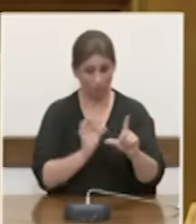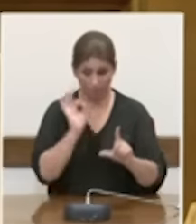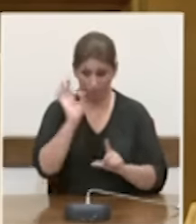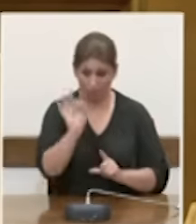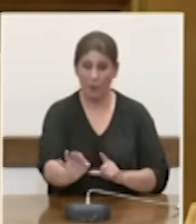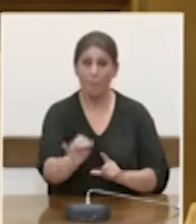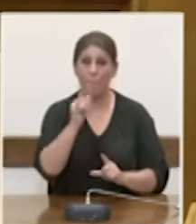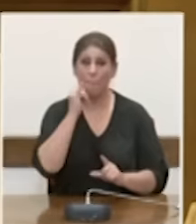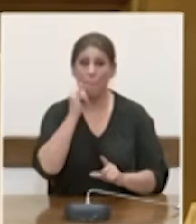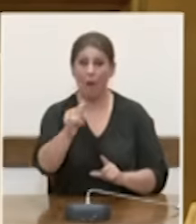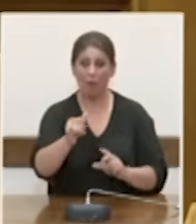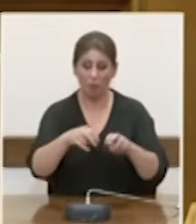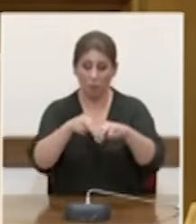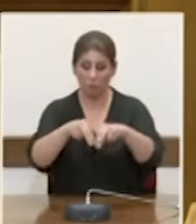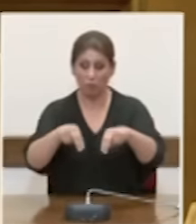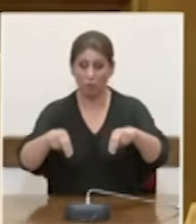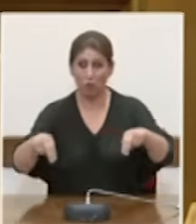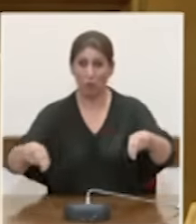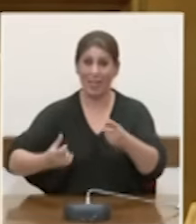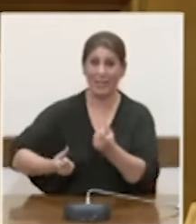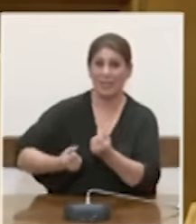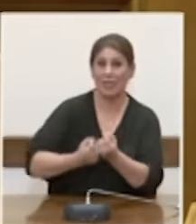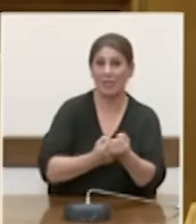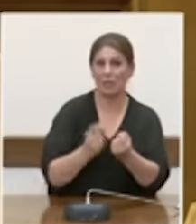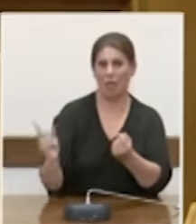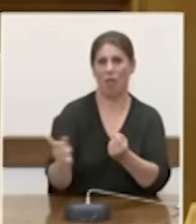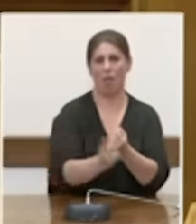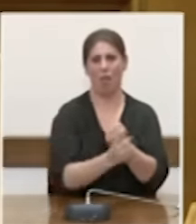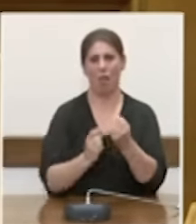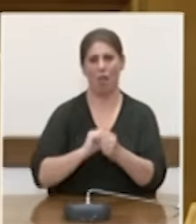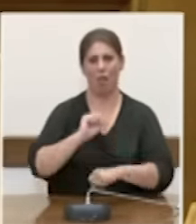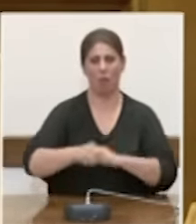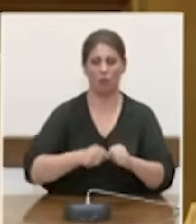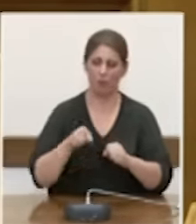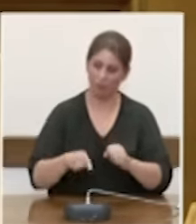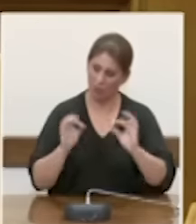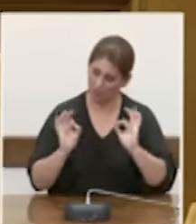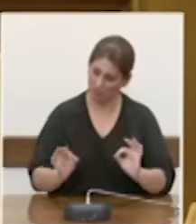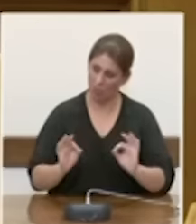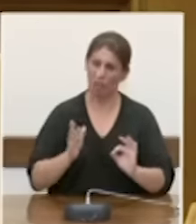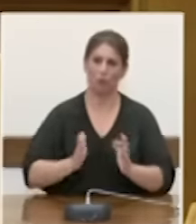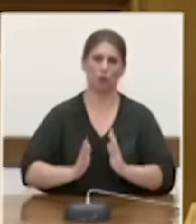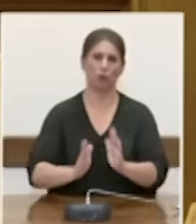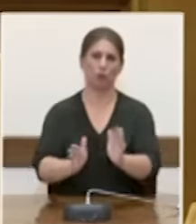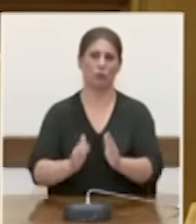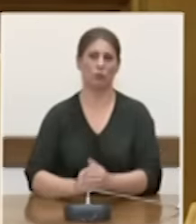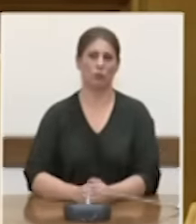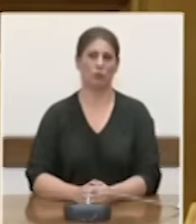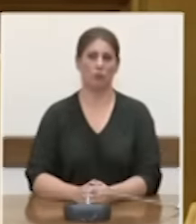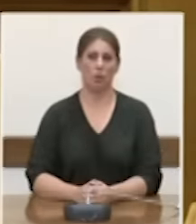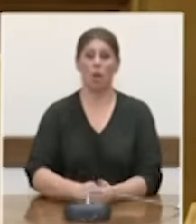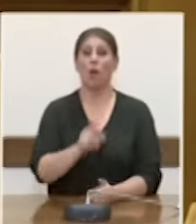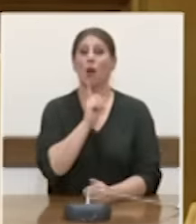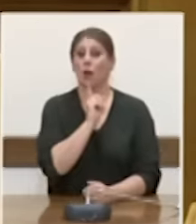πάντα στην πρώτη γραμμή, στηρίζοντας αυτούς τους αγώνες. Και έτσι φυσικά θα συνεχίσουμε. Όπως θα συνεχίσουμε